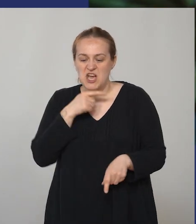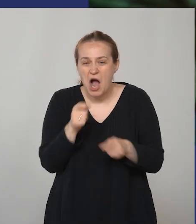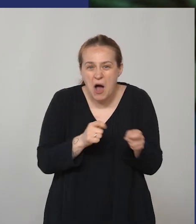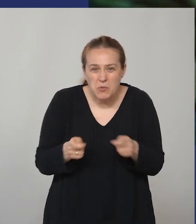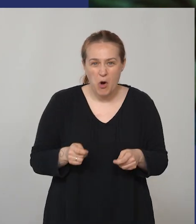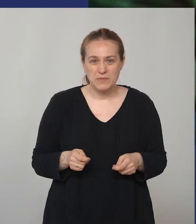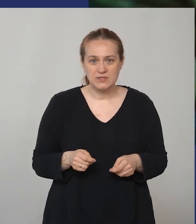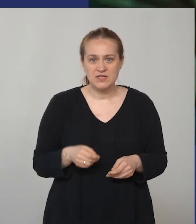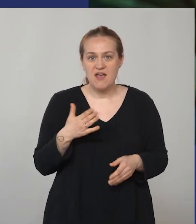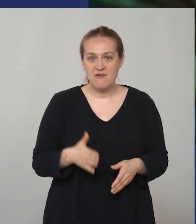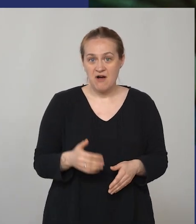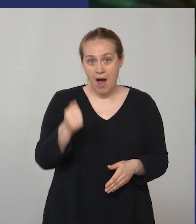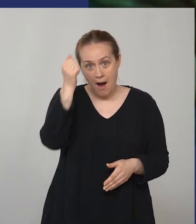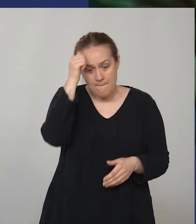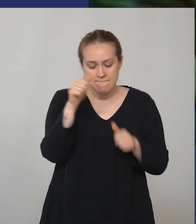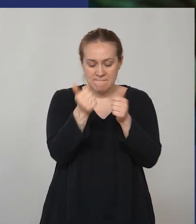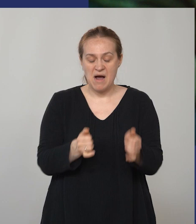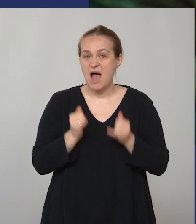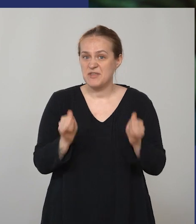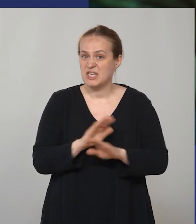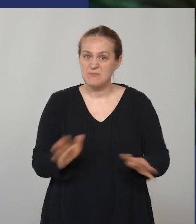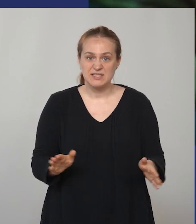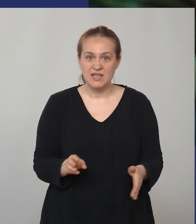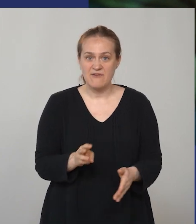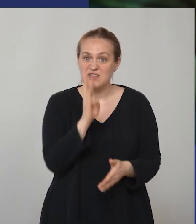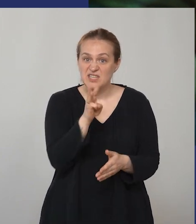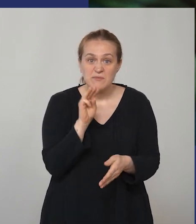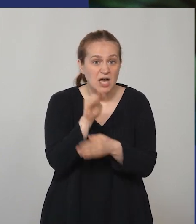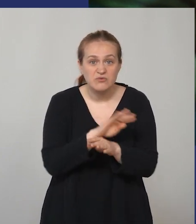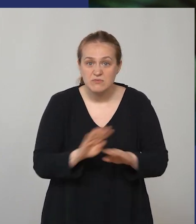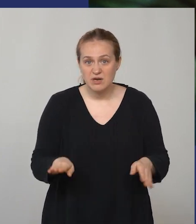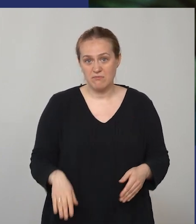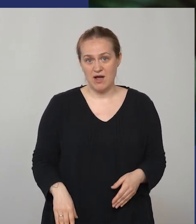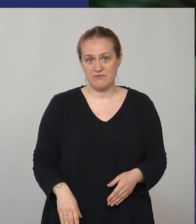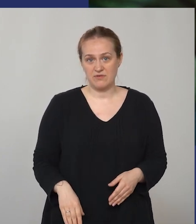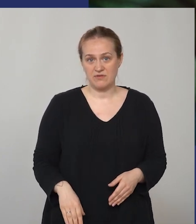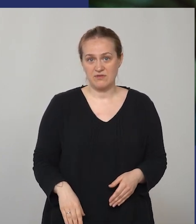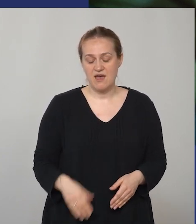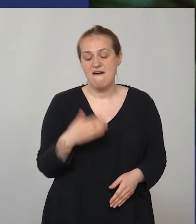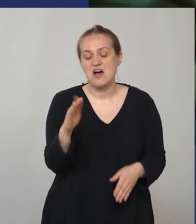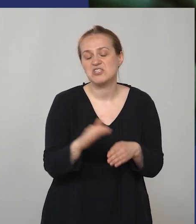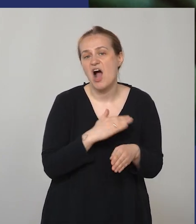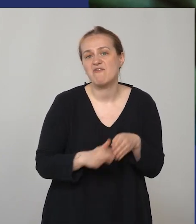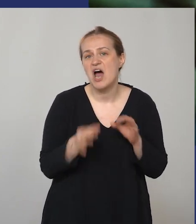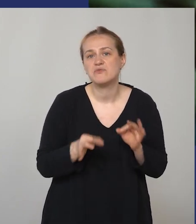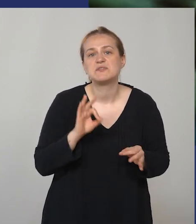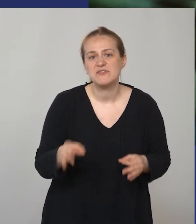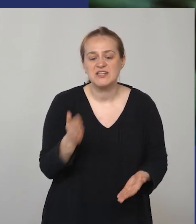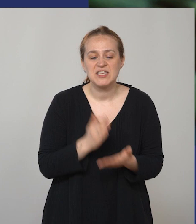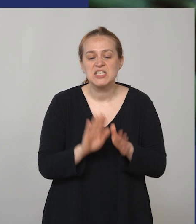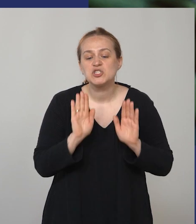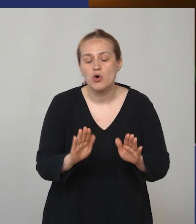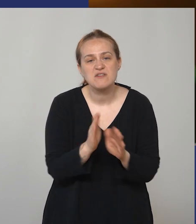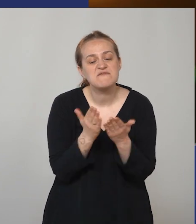всем. Вам за это памятник не поставят и зарплату не прибавят. Так что ваша хваленая справедливость только в